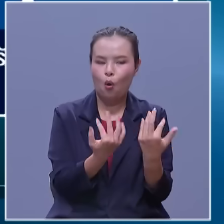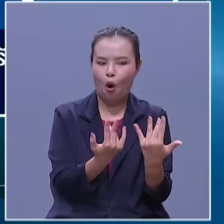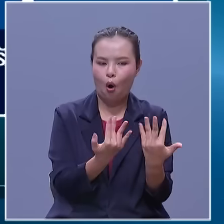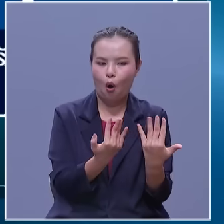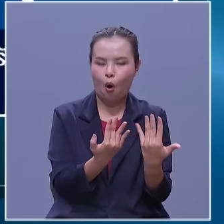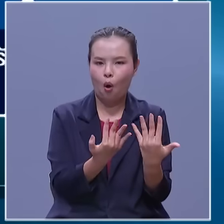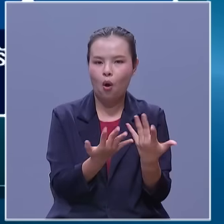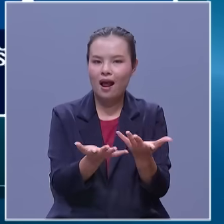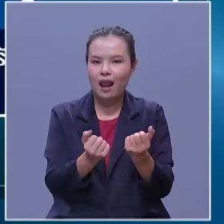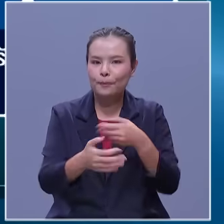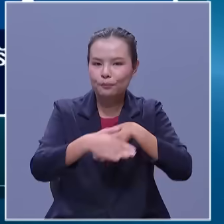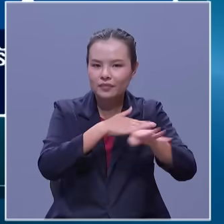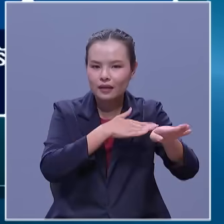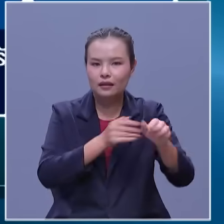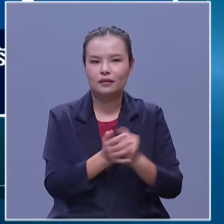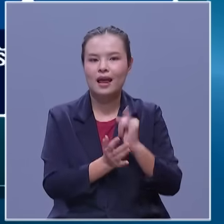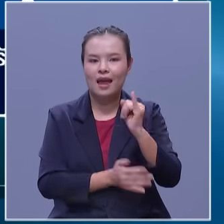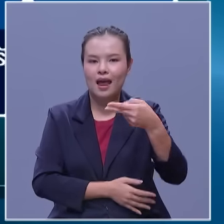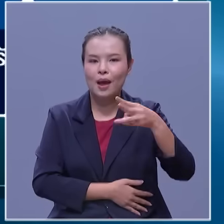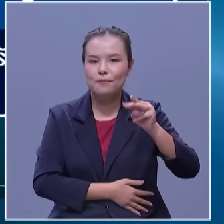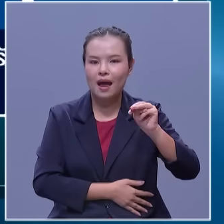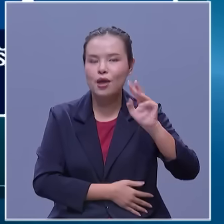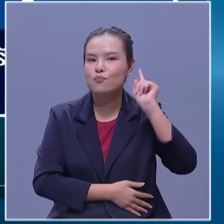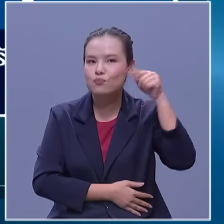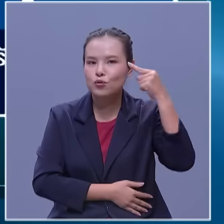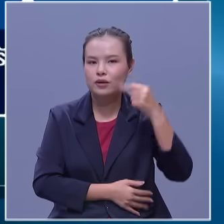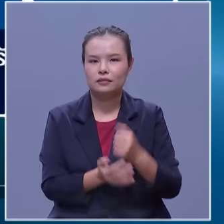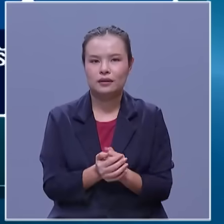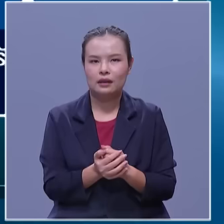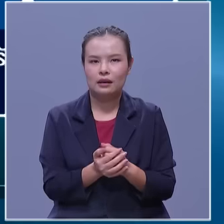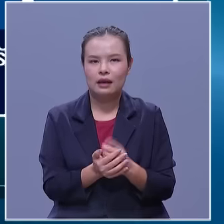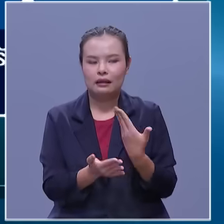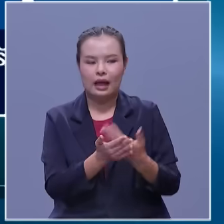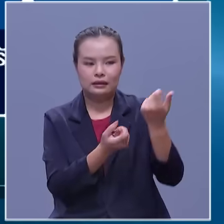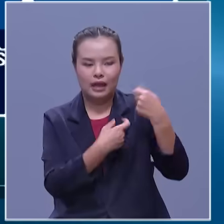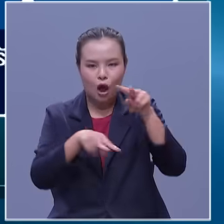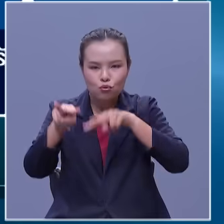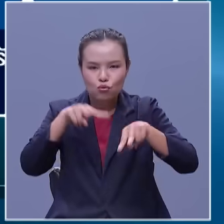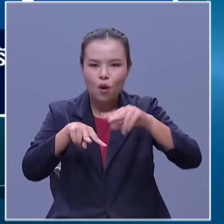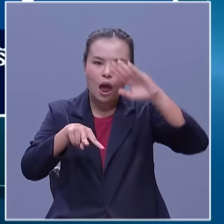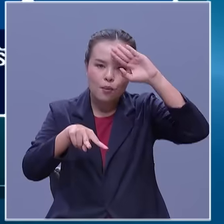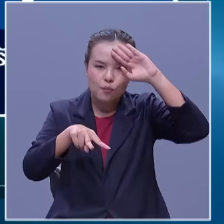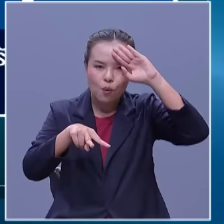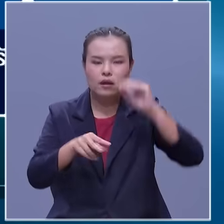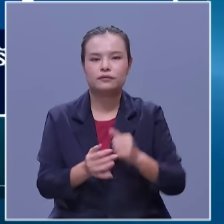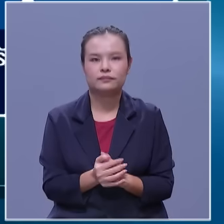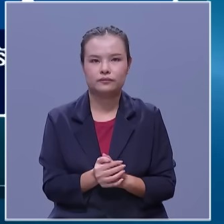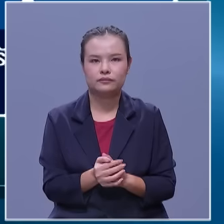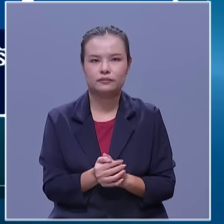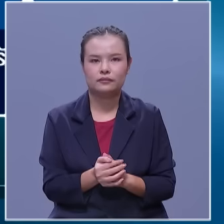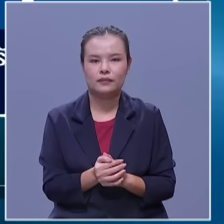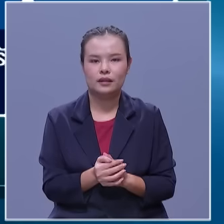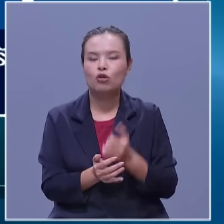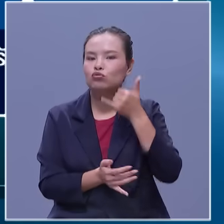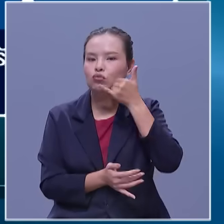การพาหลบหนีส่วนไหมหรือวิลาวัลคนที่มารับจ้างเฝ้าไข้ที่เราฟังเสียงเมื่อกี้นี้นะครับแล้วก็ให้เสี่แป้ง